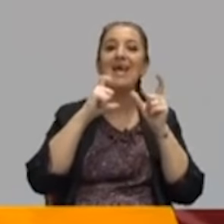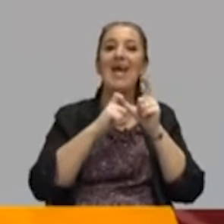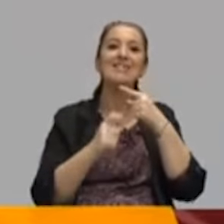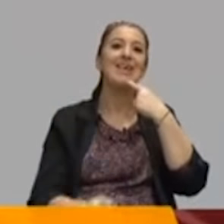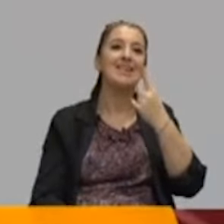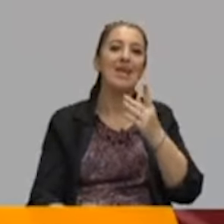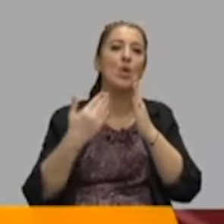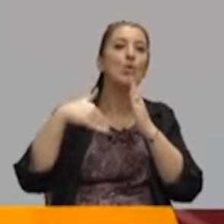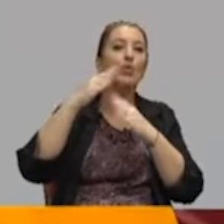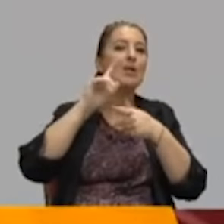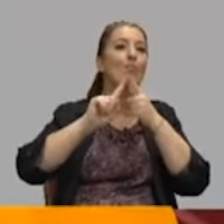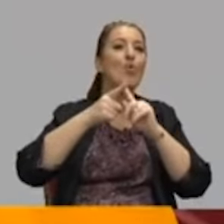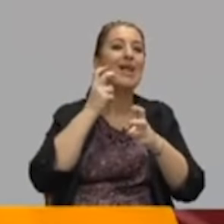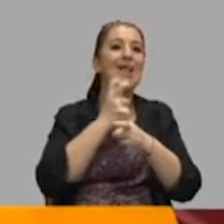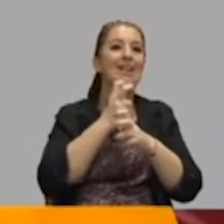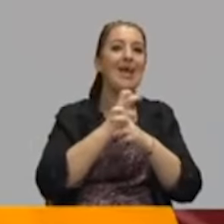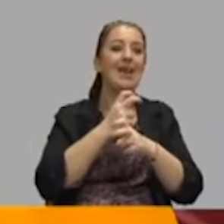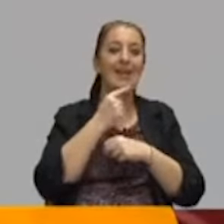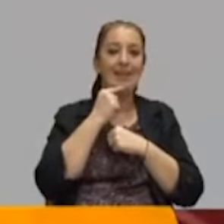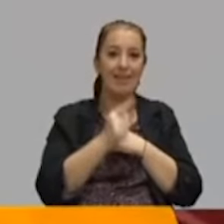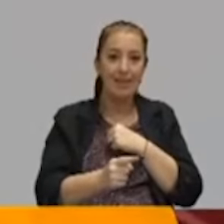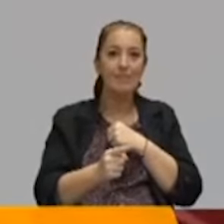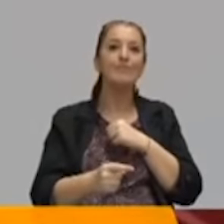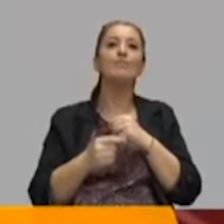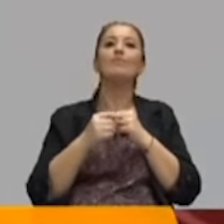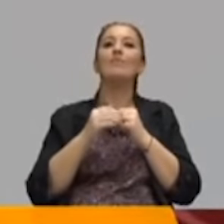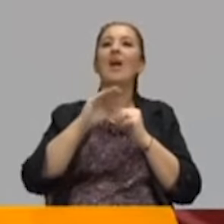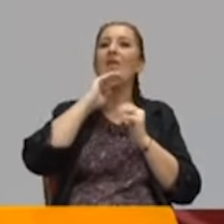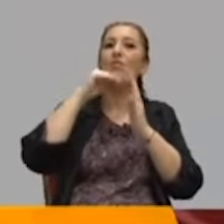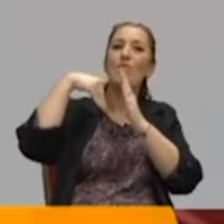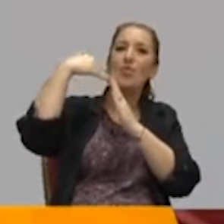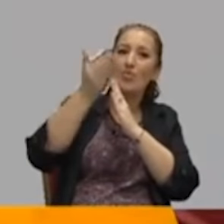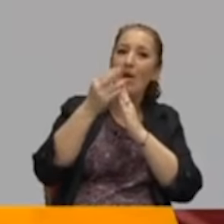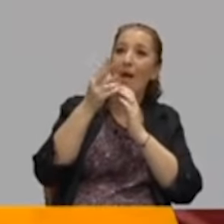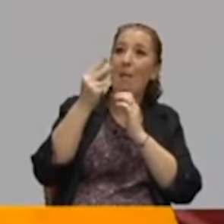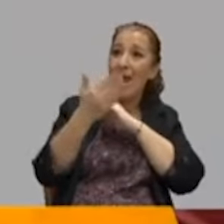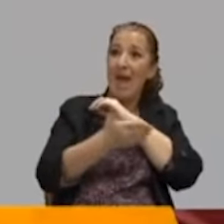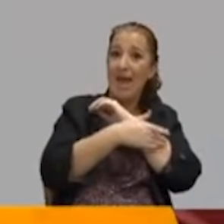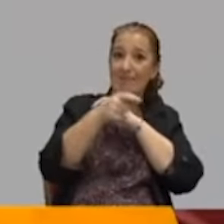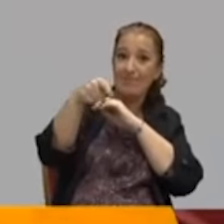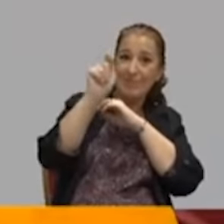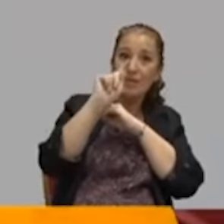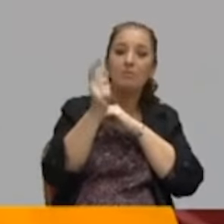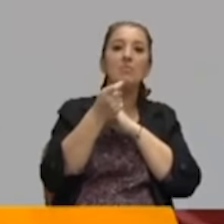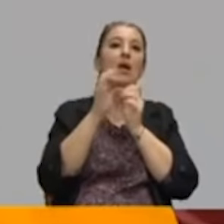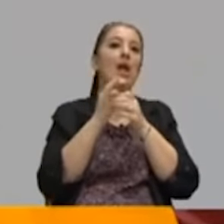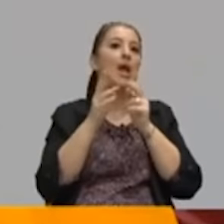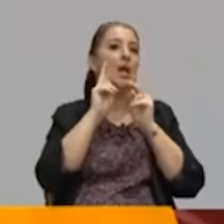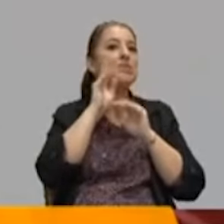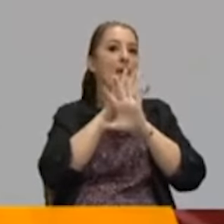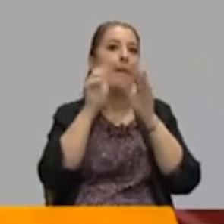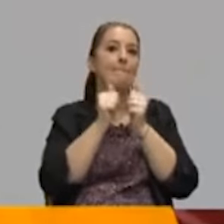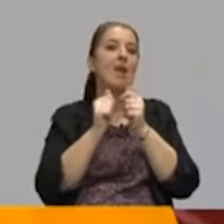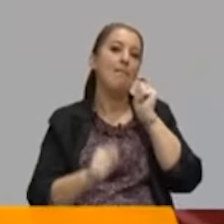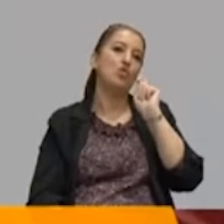yüksek politik risk algısı yüzünden yurt dışı finansman bulmakta ne yazık ki hep birlikte